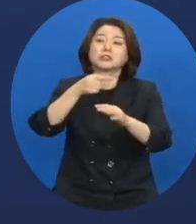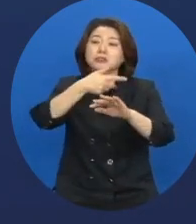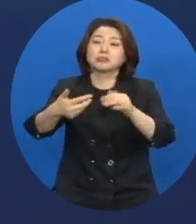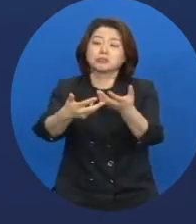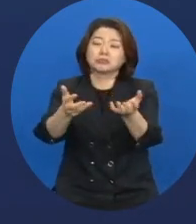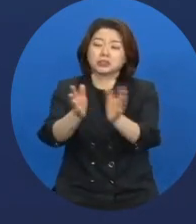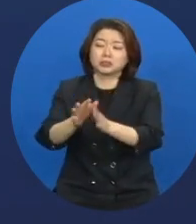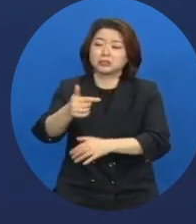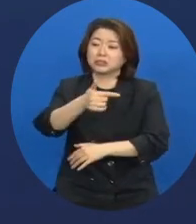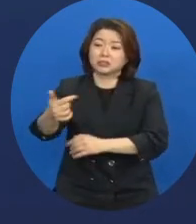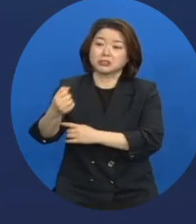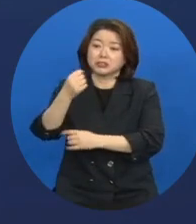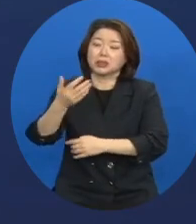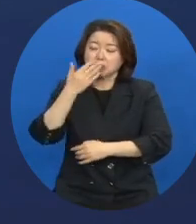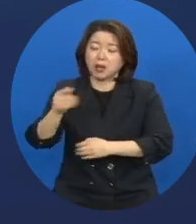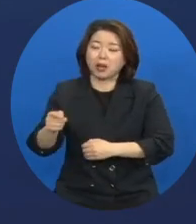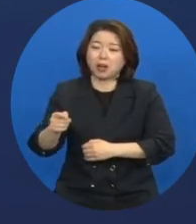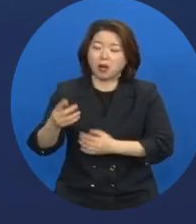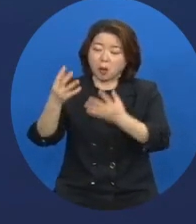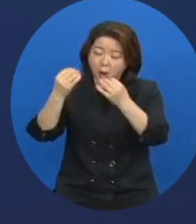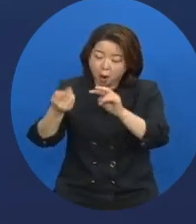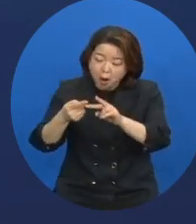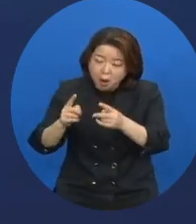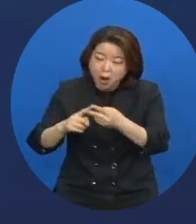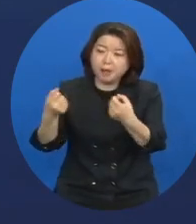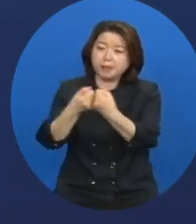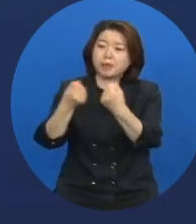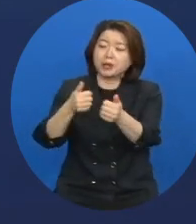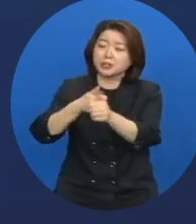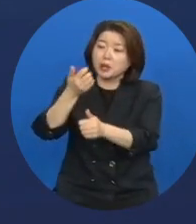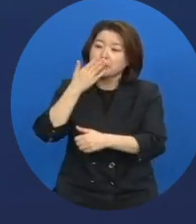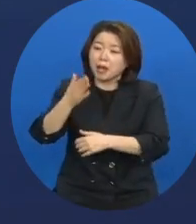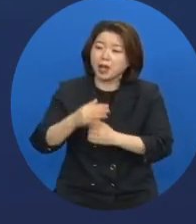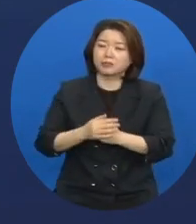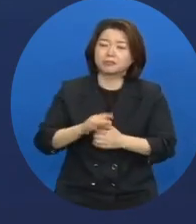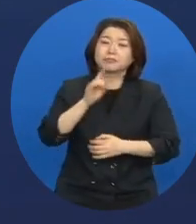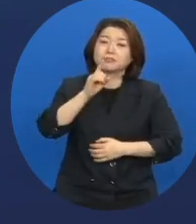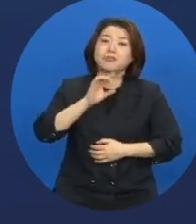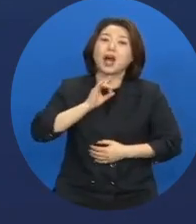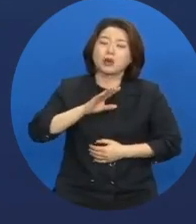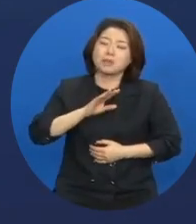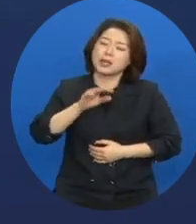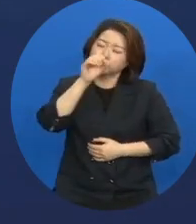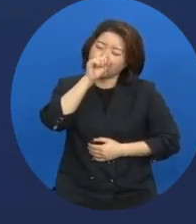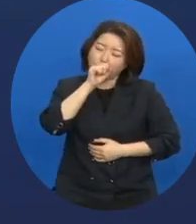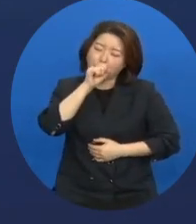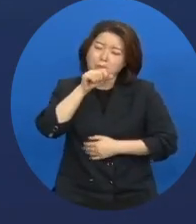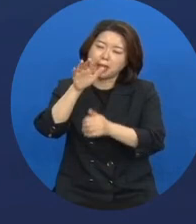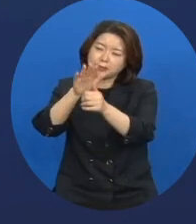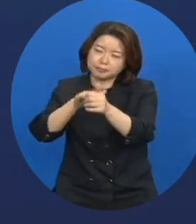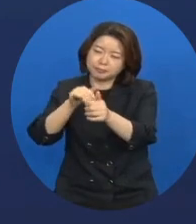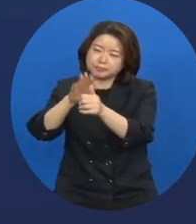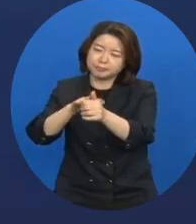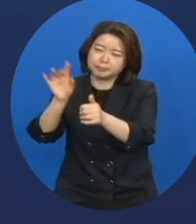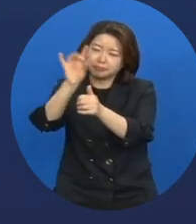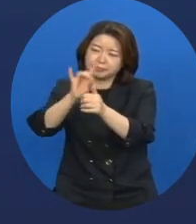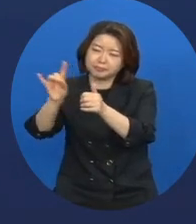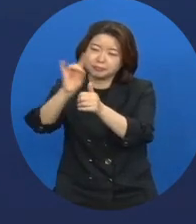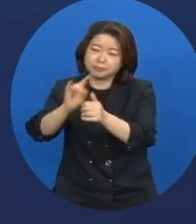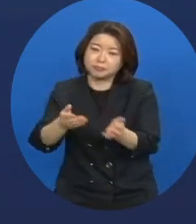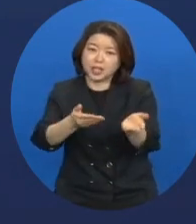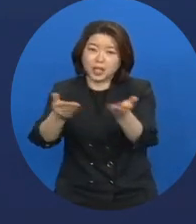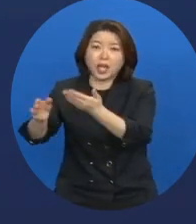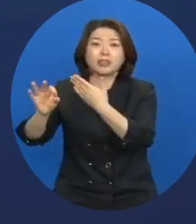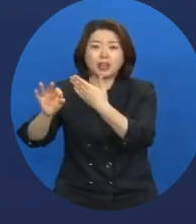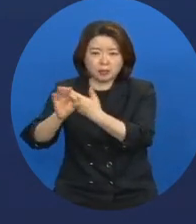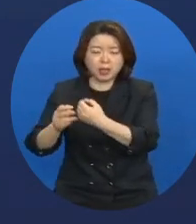있다고 얼마든지 싸워 이길 수 있다고 그저 말로 듣기 좋은 말로 한 거라면